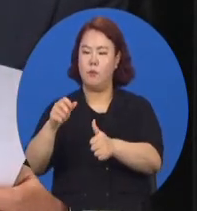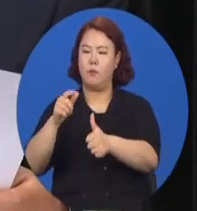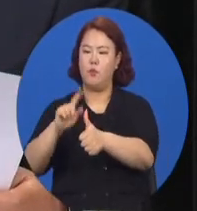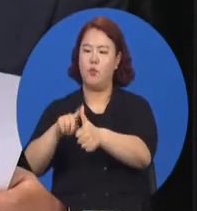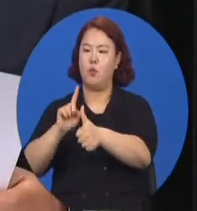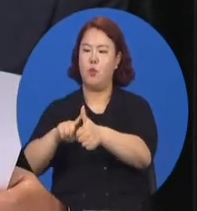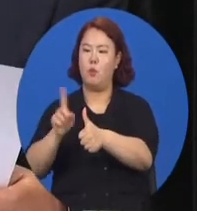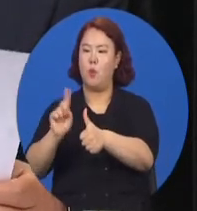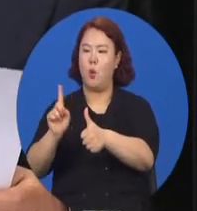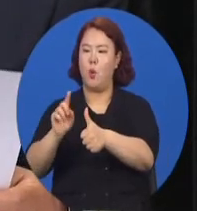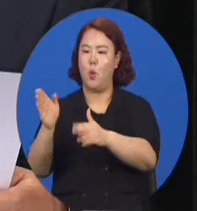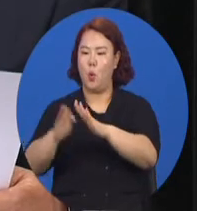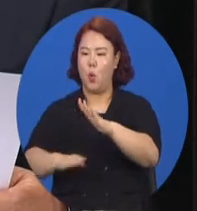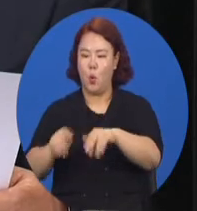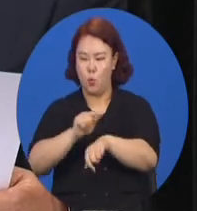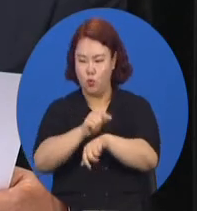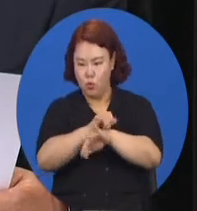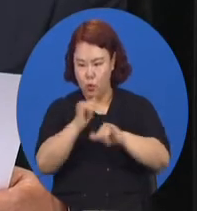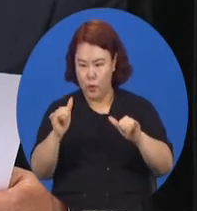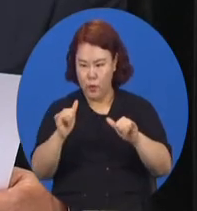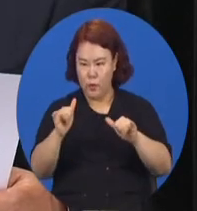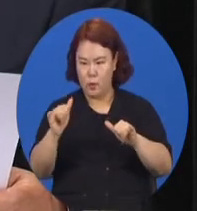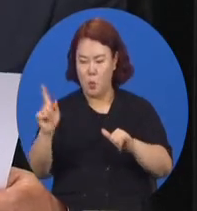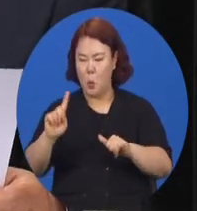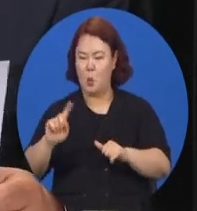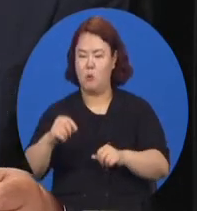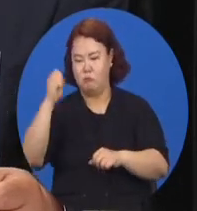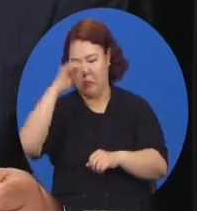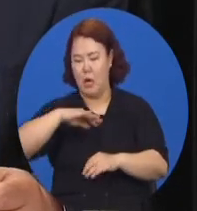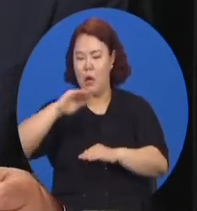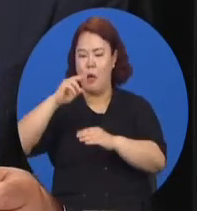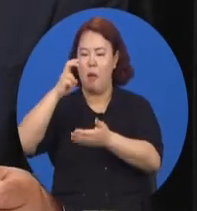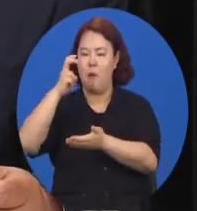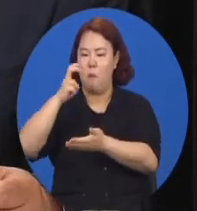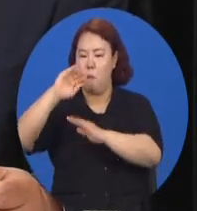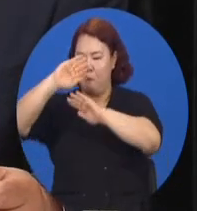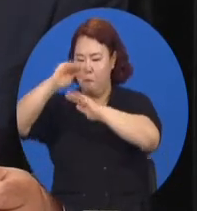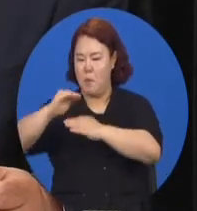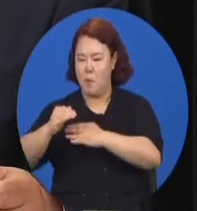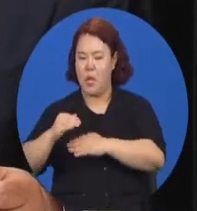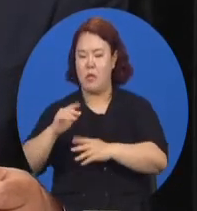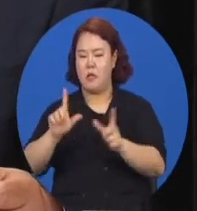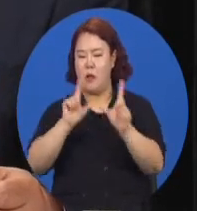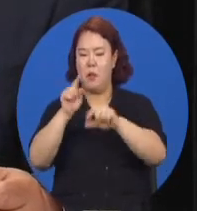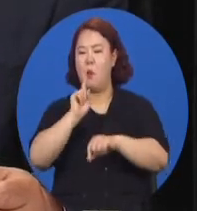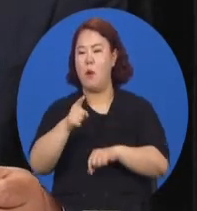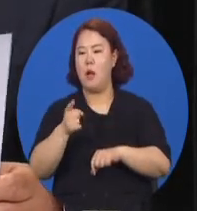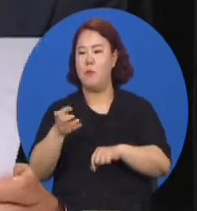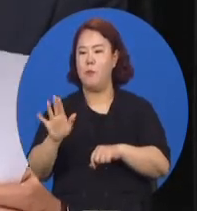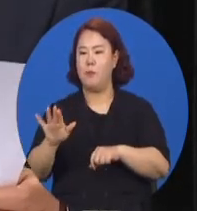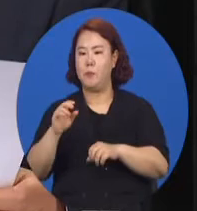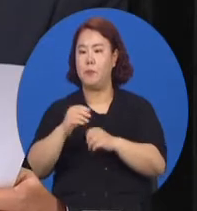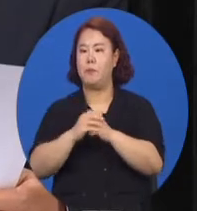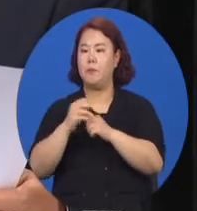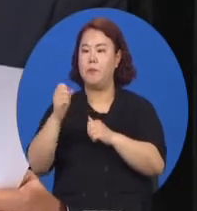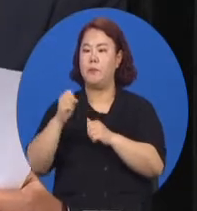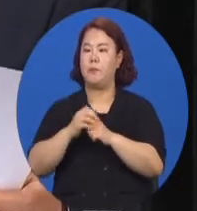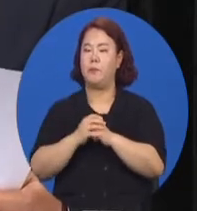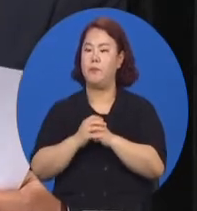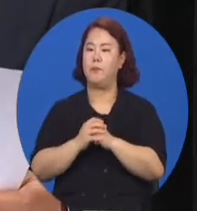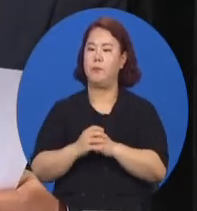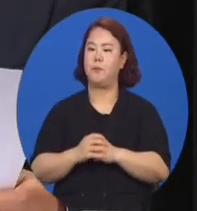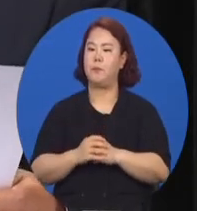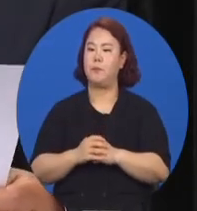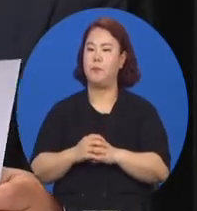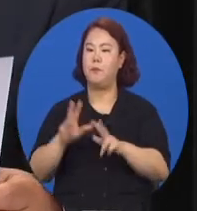말씀마다 이 공무원들이 이 관행적 절차나 과정에 의해서 한다. 그럼 이런 절차를 무시한다는 말입니까?